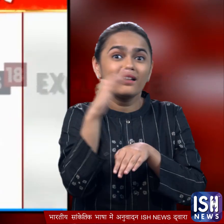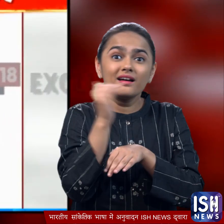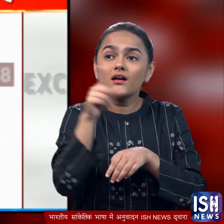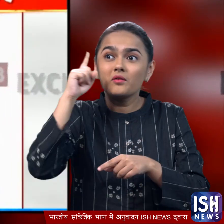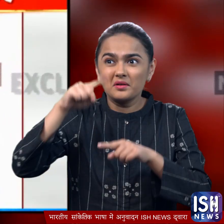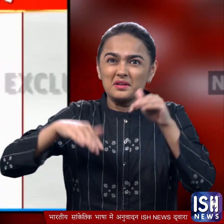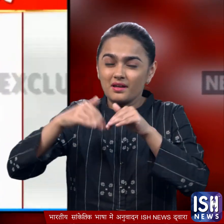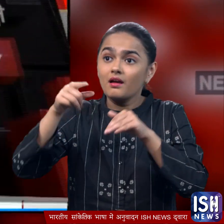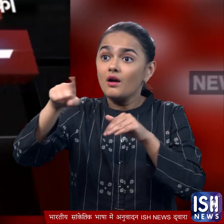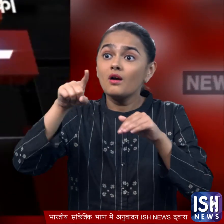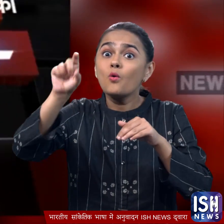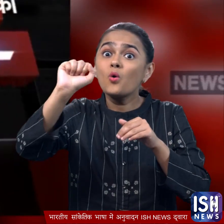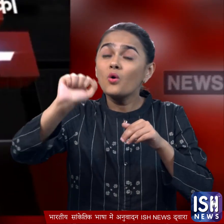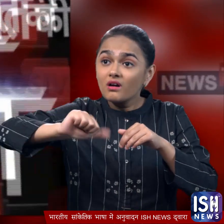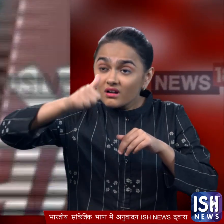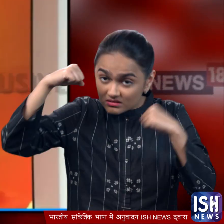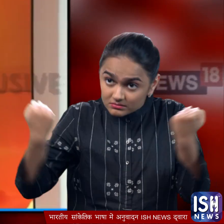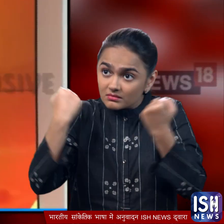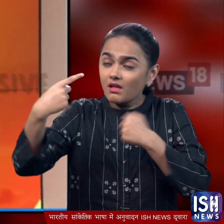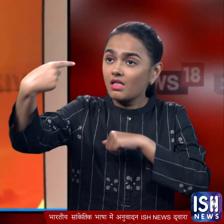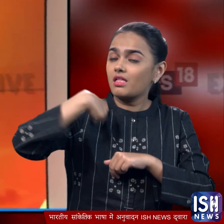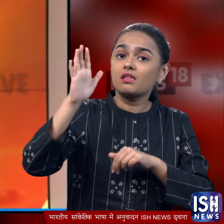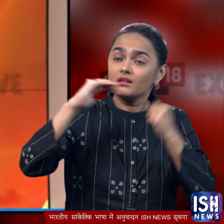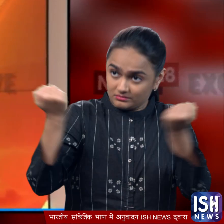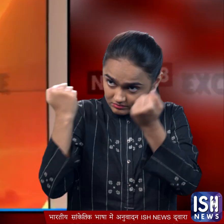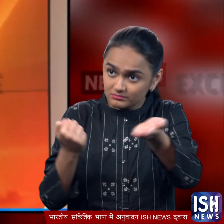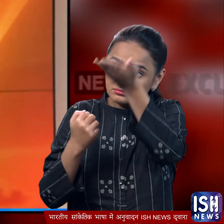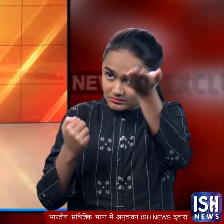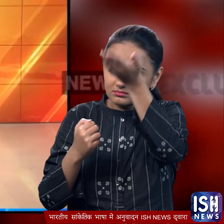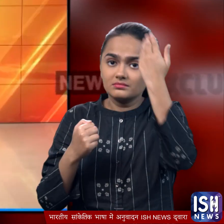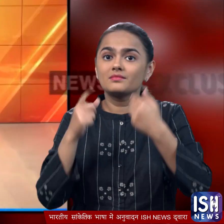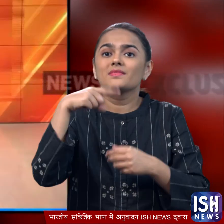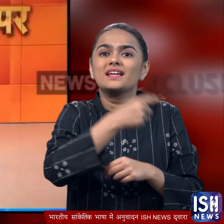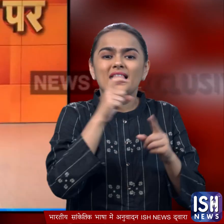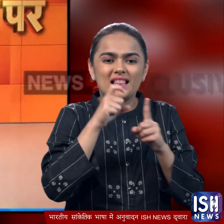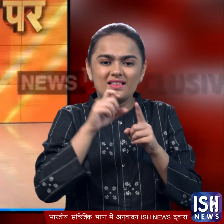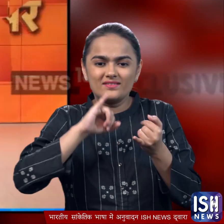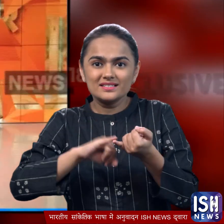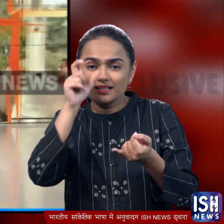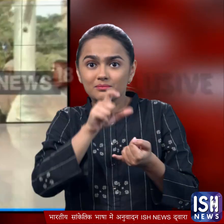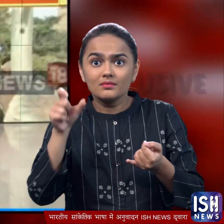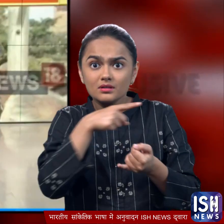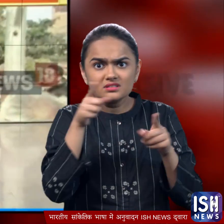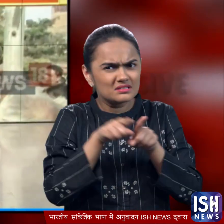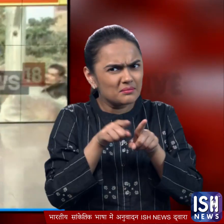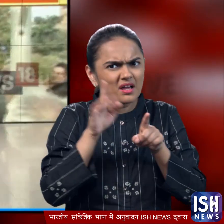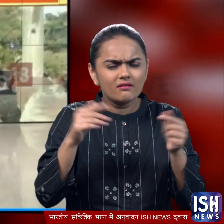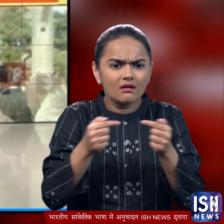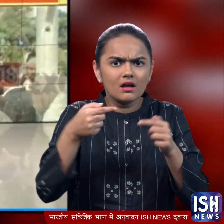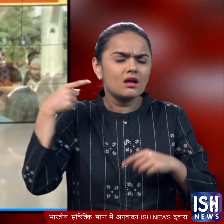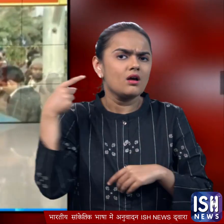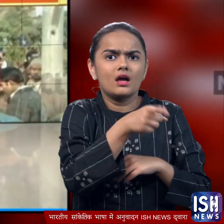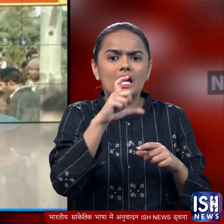के जीत के लिए वो लोग मेहनत करें। उत्तर प्रदेश के उन्नाव सदर से बीएसपी उम्मीदवार देवेंद्र सिंह पर आचार संहिता उल्लंघन के आरोप में केस दर्ज कर